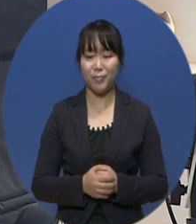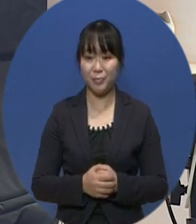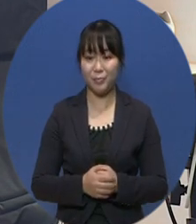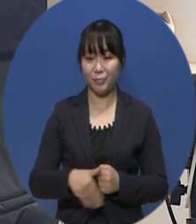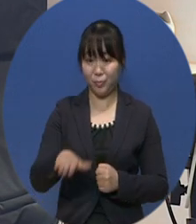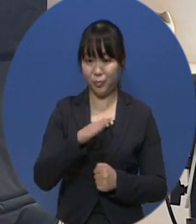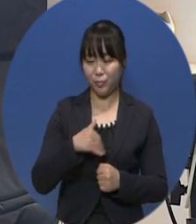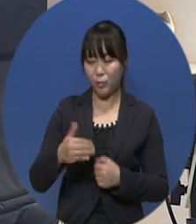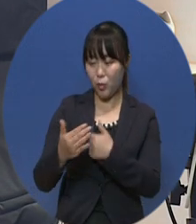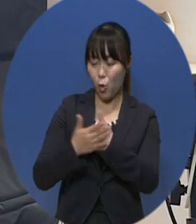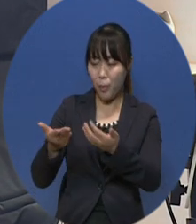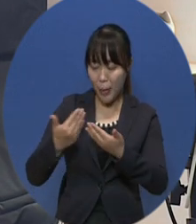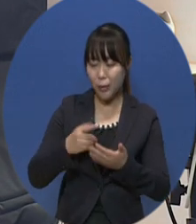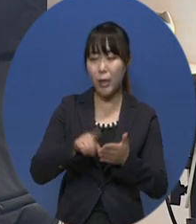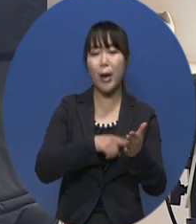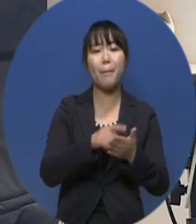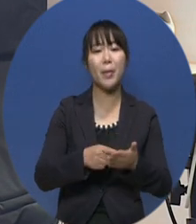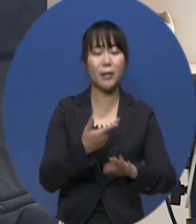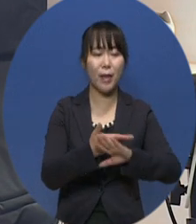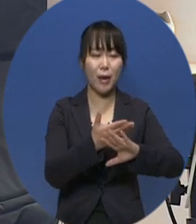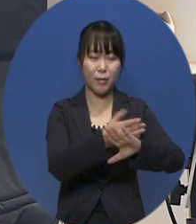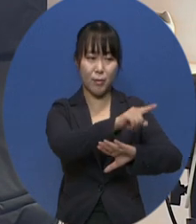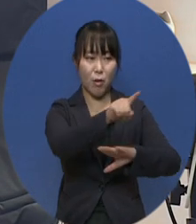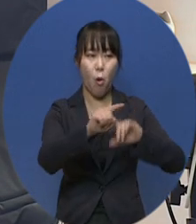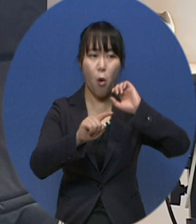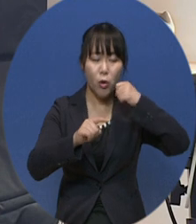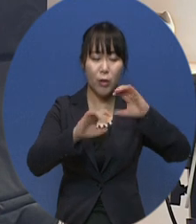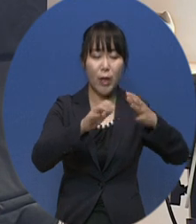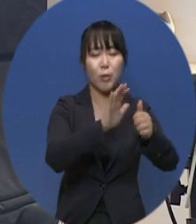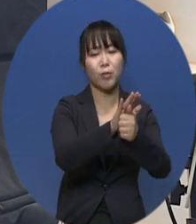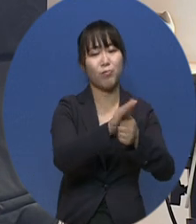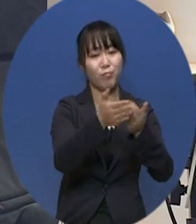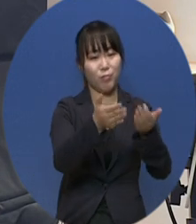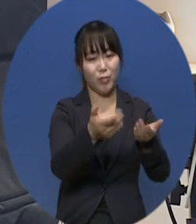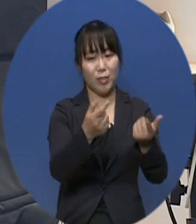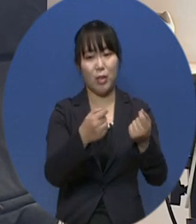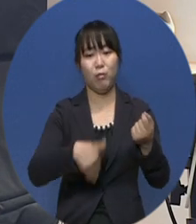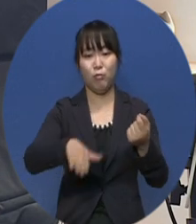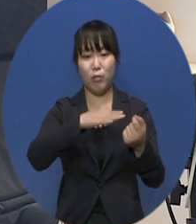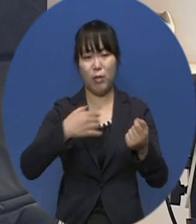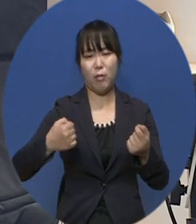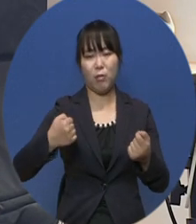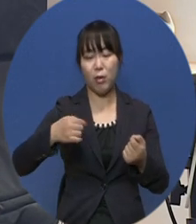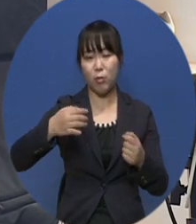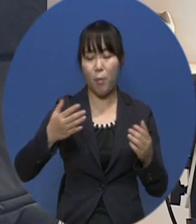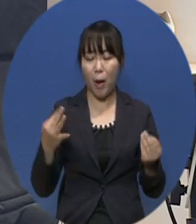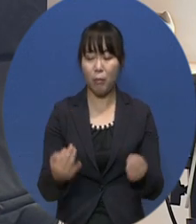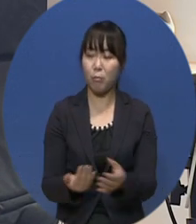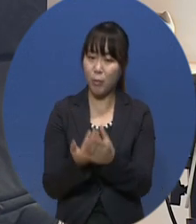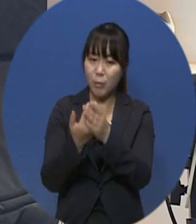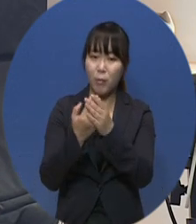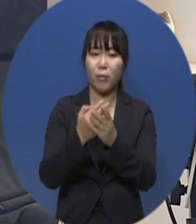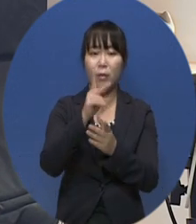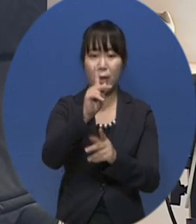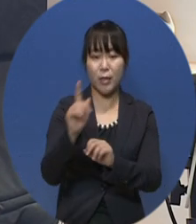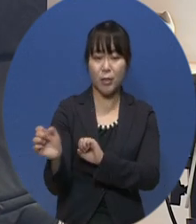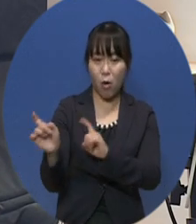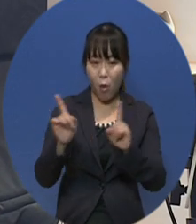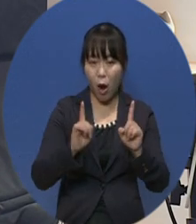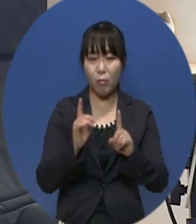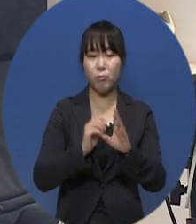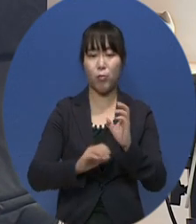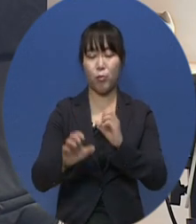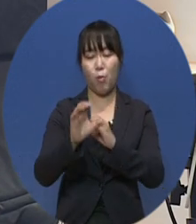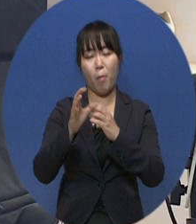받은 것을 갚아주는 거죠. 네. 그렇게 할 수 있을 만큼 우리가 역량도 컸고 네. 또 K-재활이 그만큼